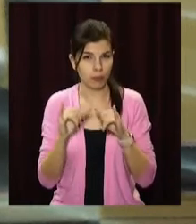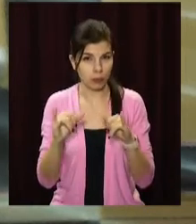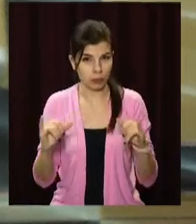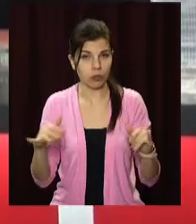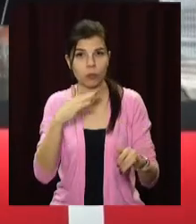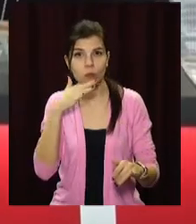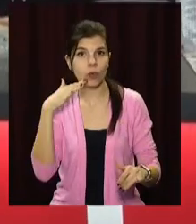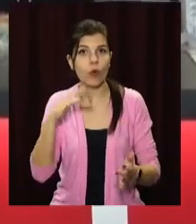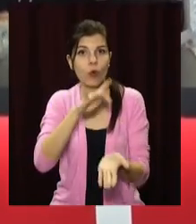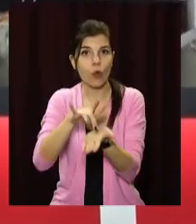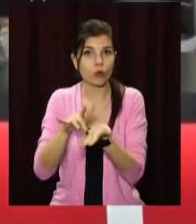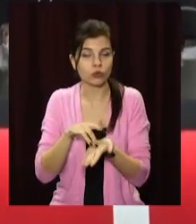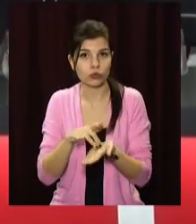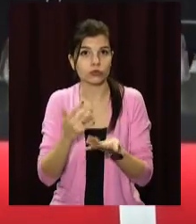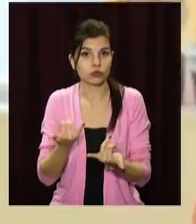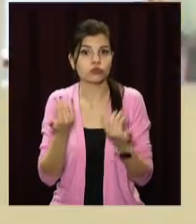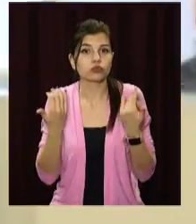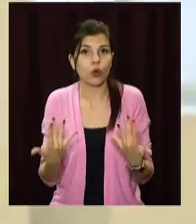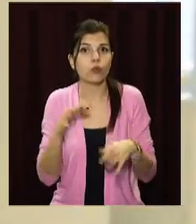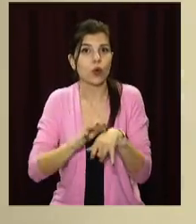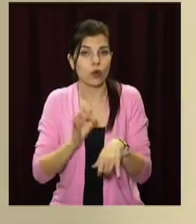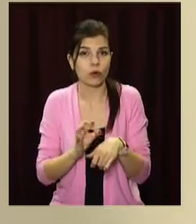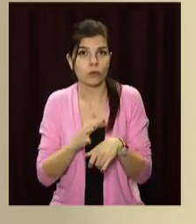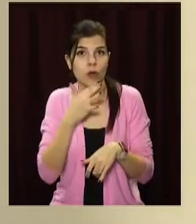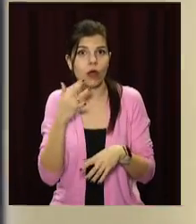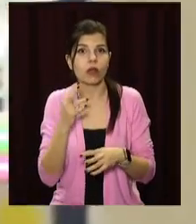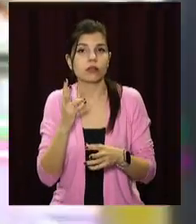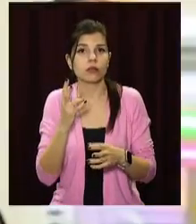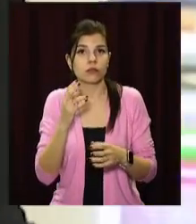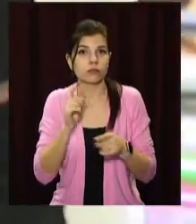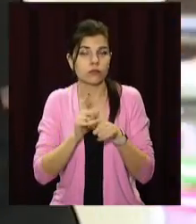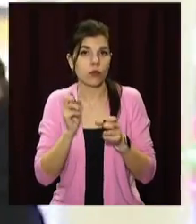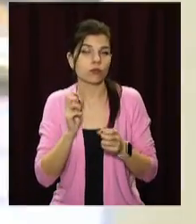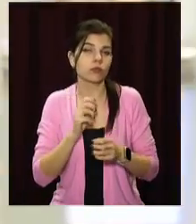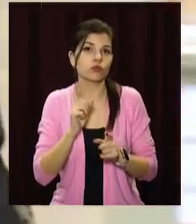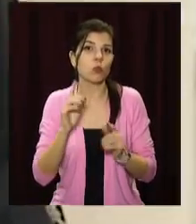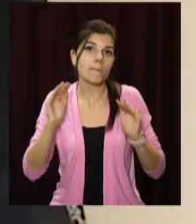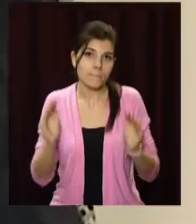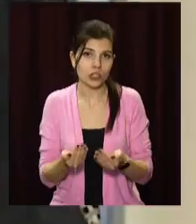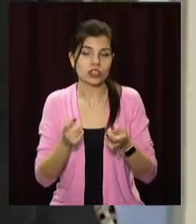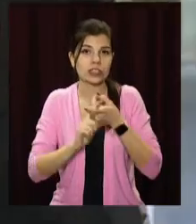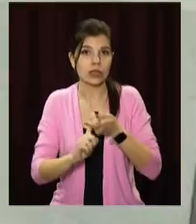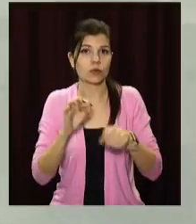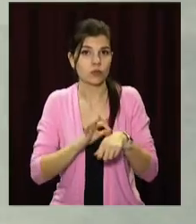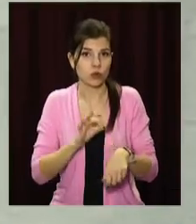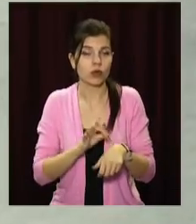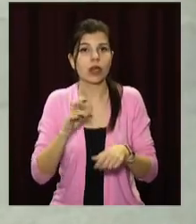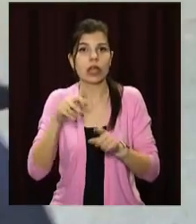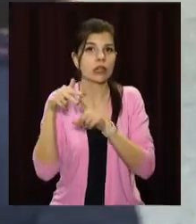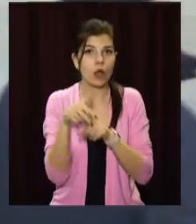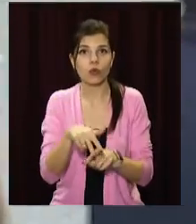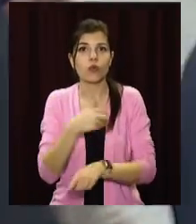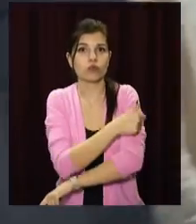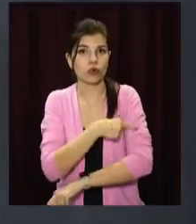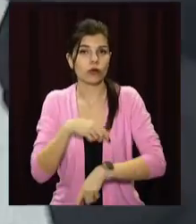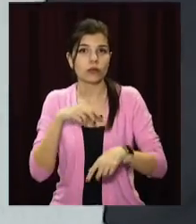В багатьох регіонах різко зросла кількість нових хворих на смертність. Тому, щоб зменшити кількість заражених та навантаженість